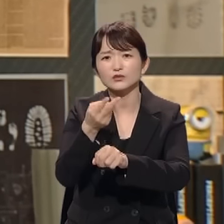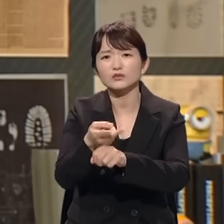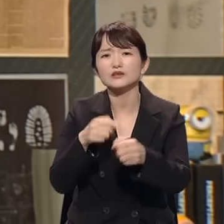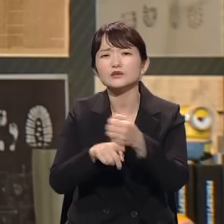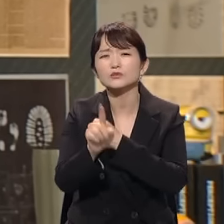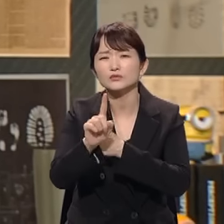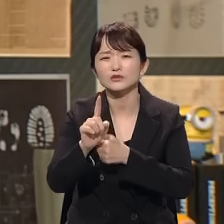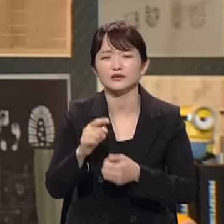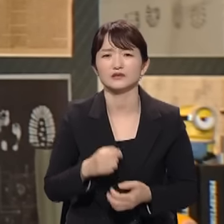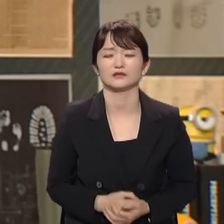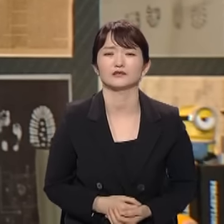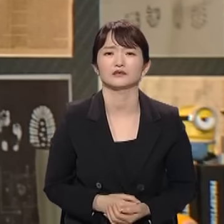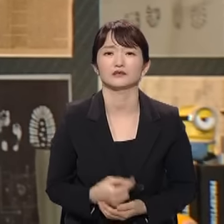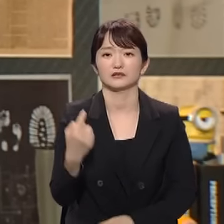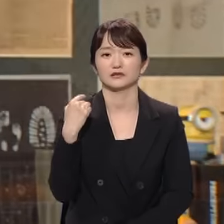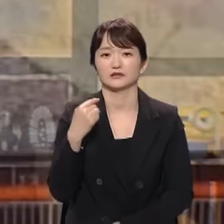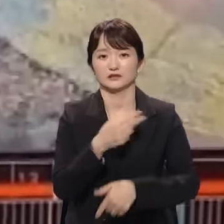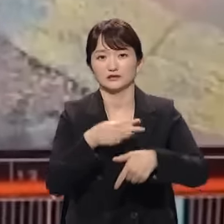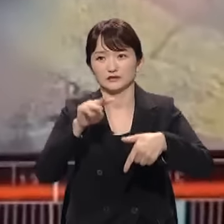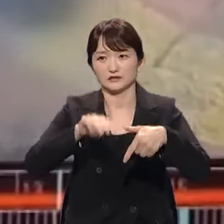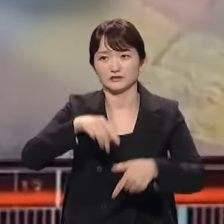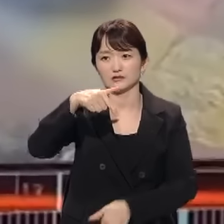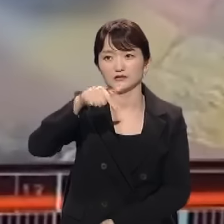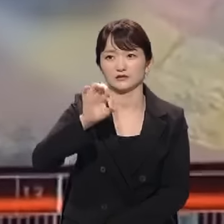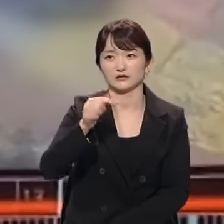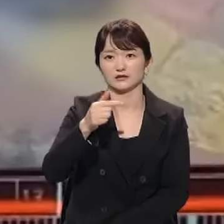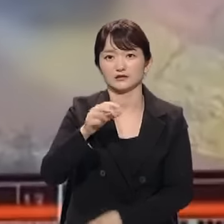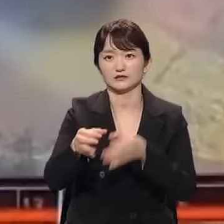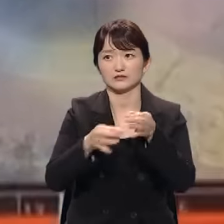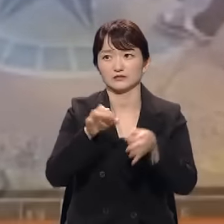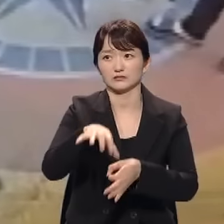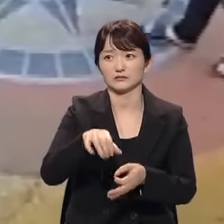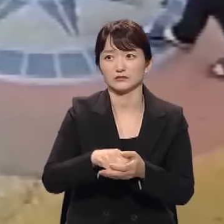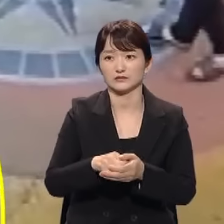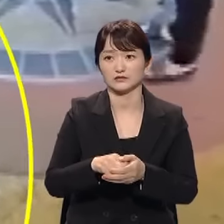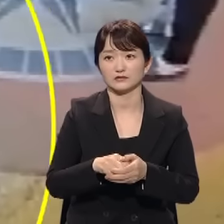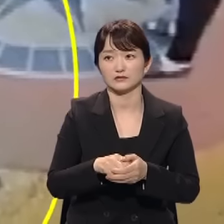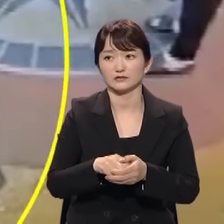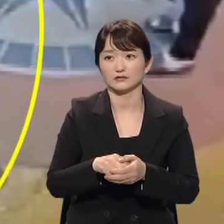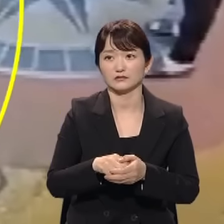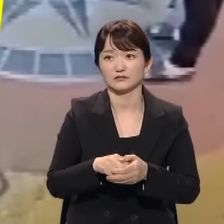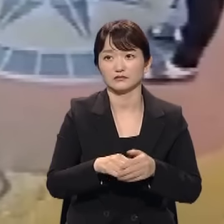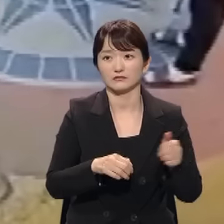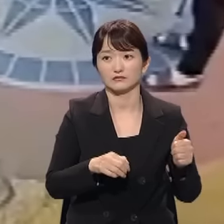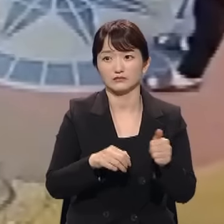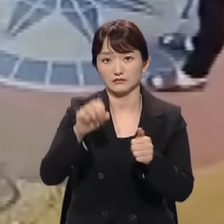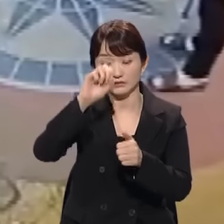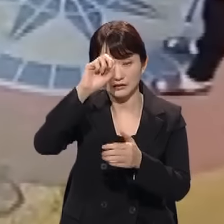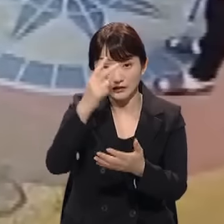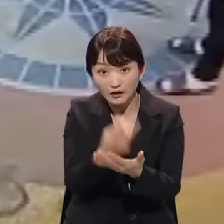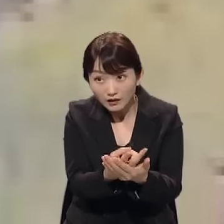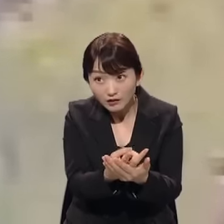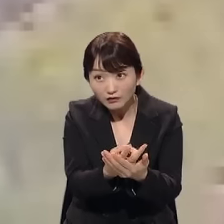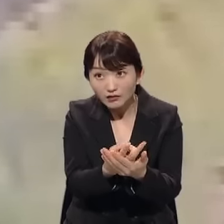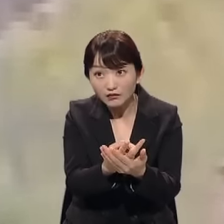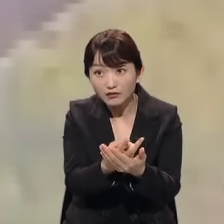임정숙 부부님. 자, 어제 인천 강남시장에서 한 어르신이 저렇게 갑자기 쓰러졌어요. 어떤 남성분이